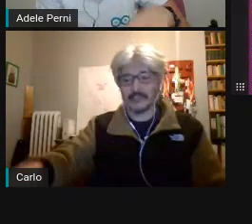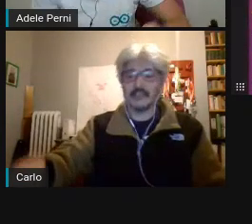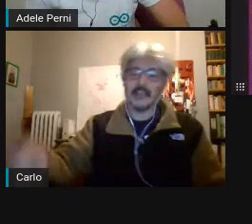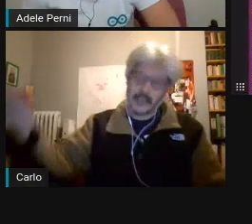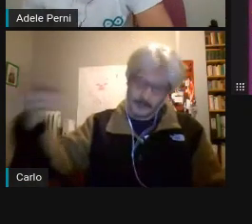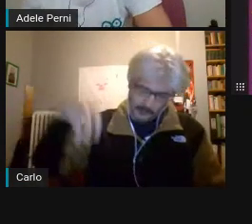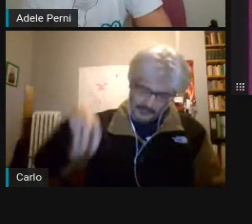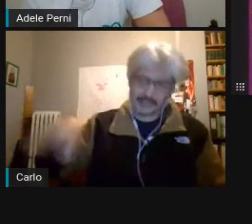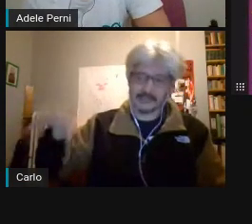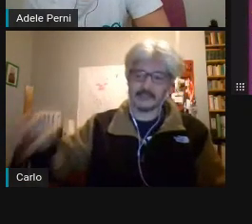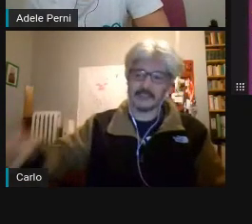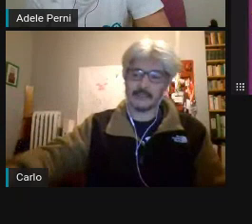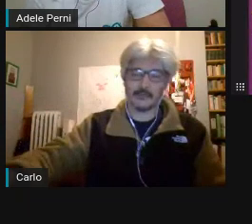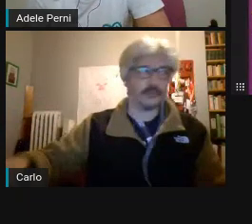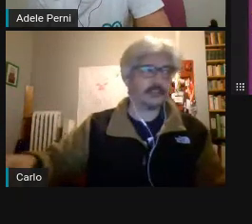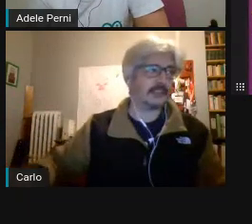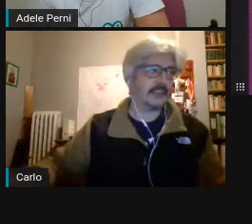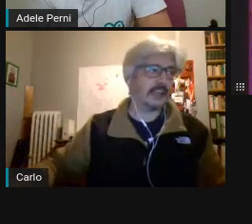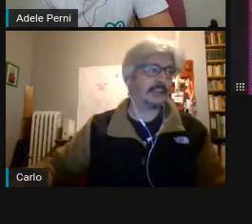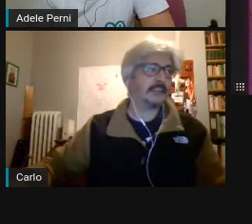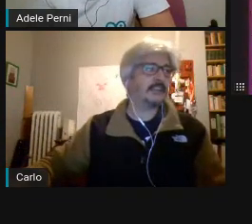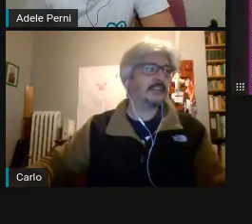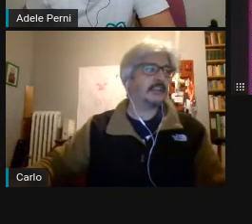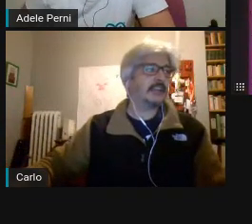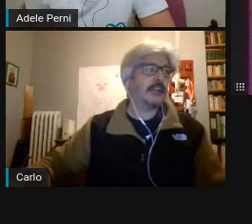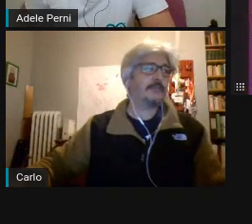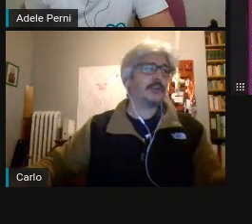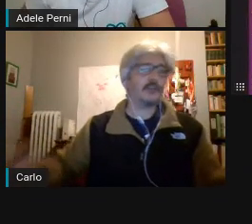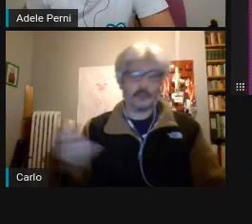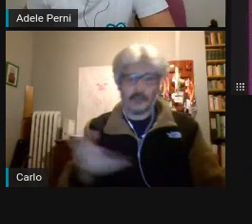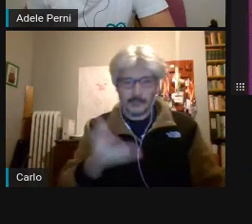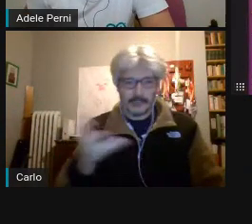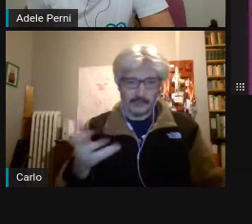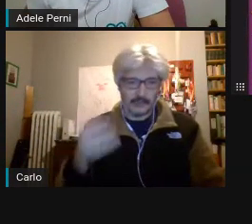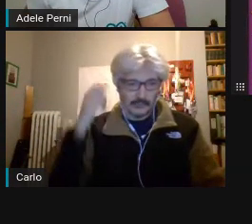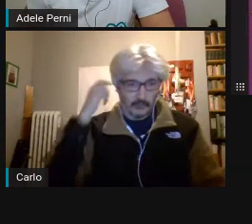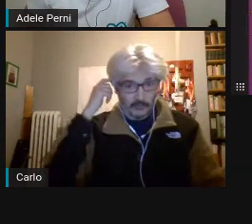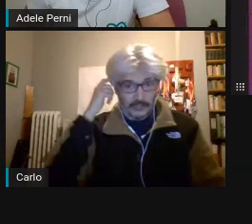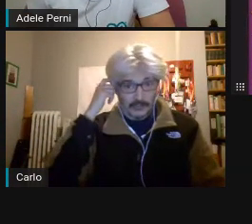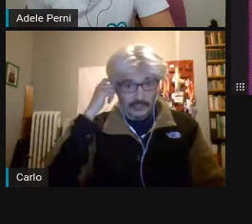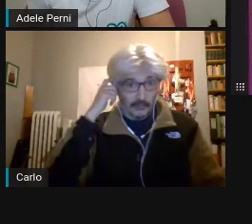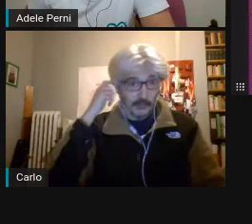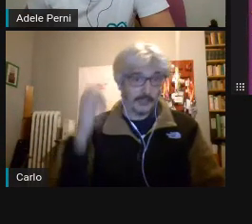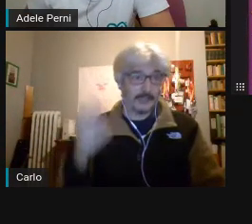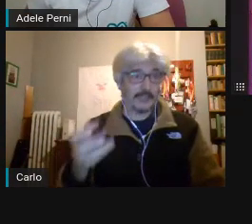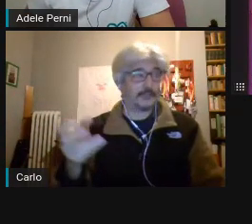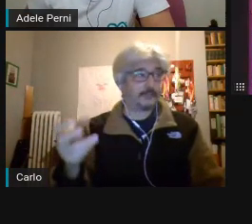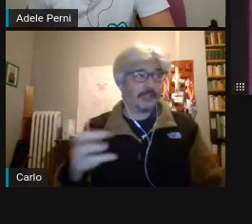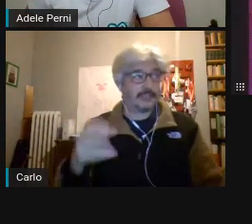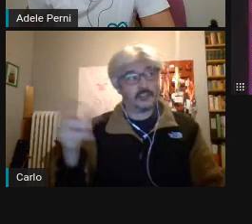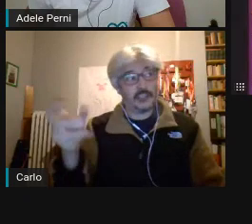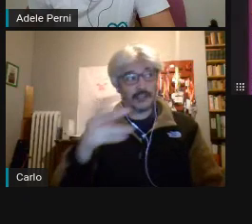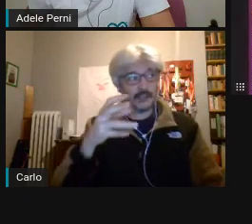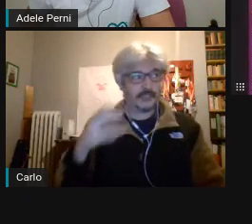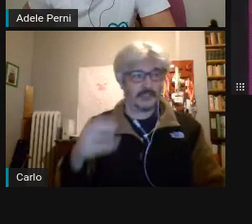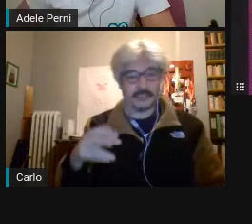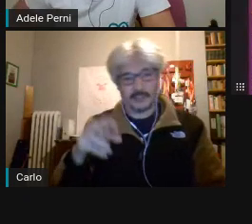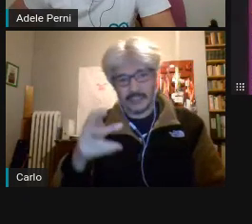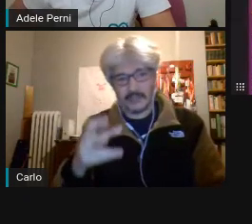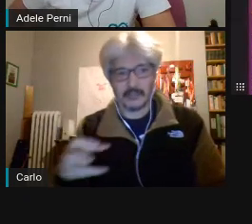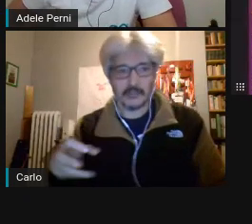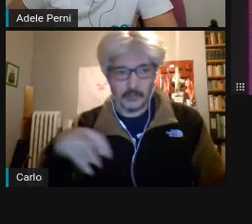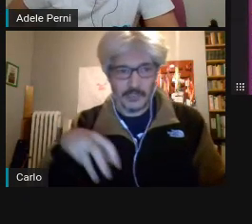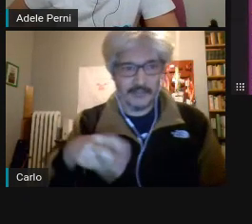e più tardi anche il mondo del design e poi costruiamo dei tavoli di lavoro tavoli di lavoro che rimangono in piedi generalmente